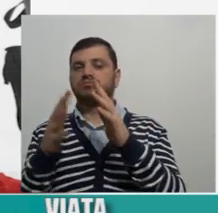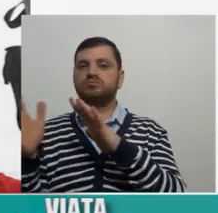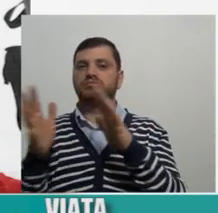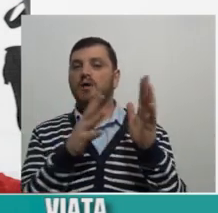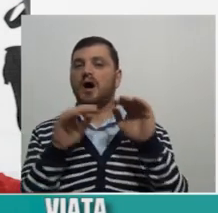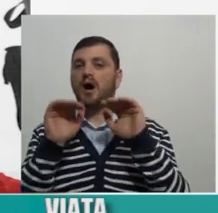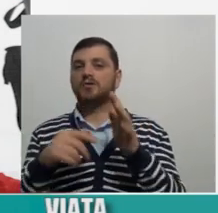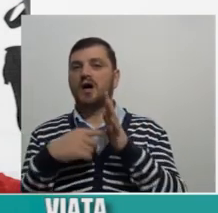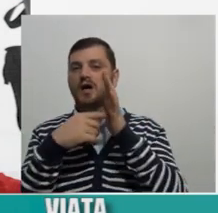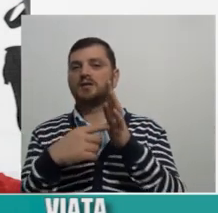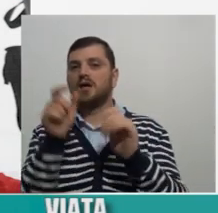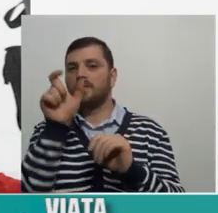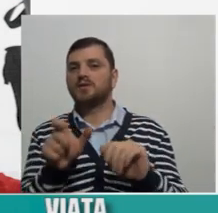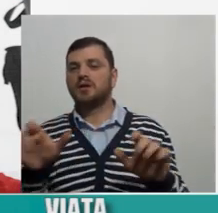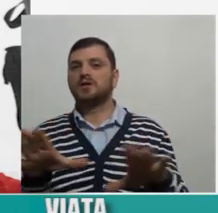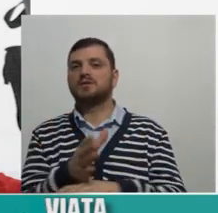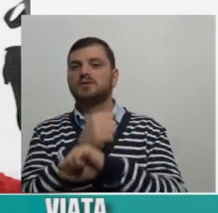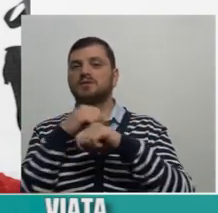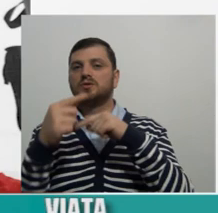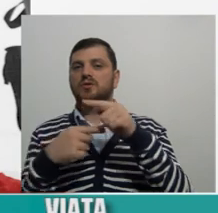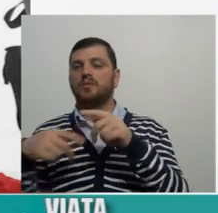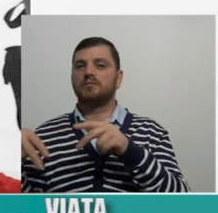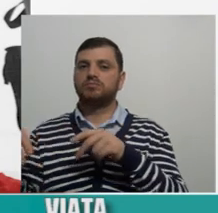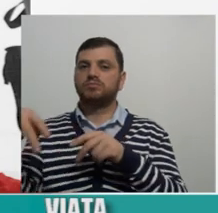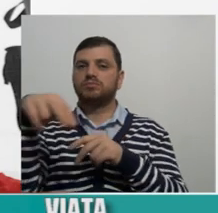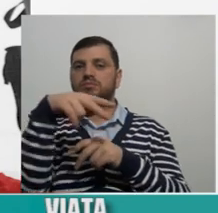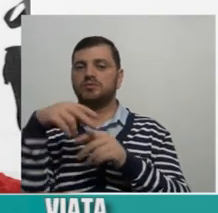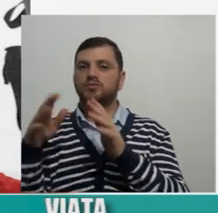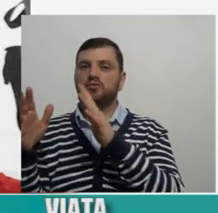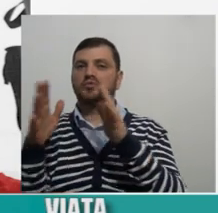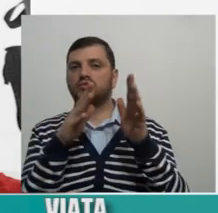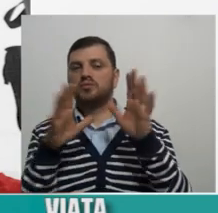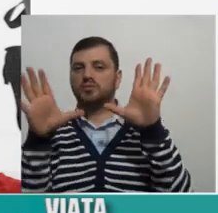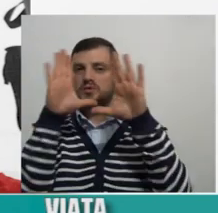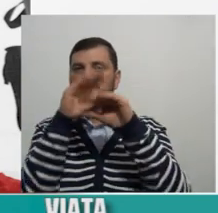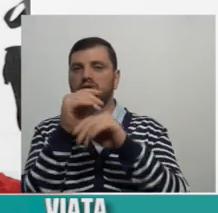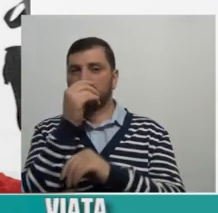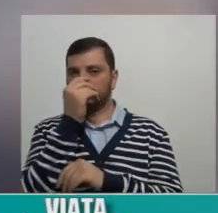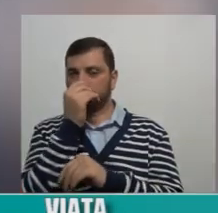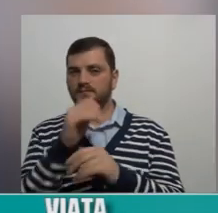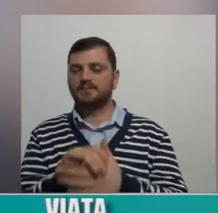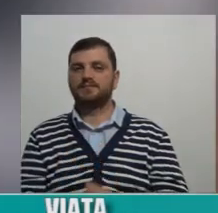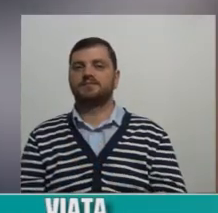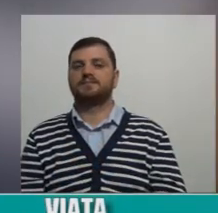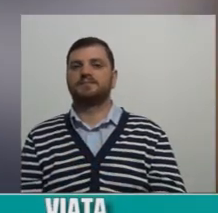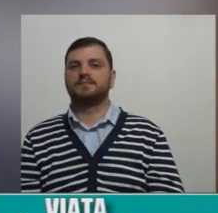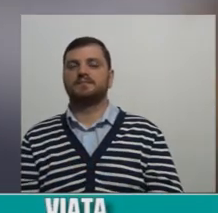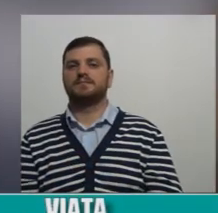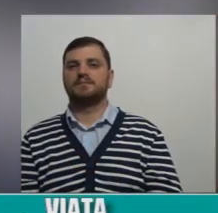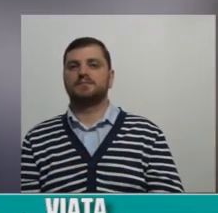și o spulberă. Așa arată salvamontiștii doar după ce au tranzitat versantul întunecat.